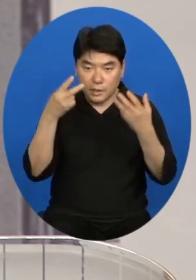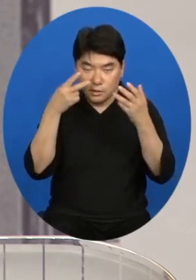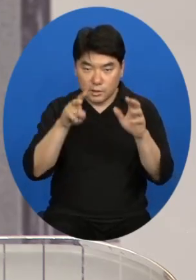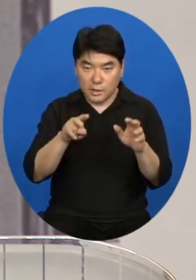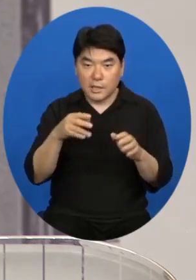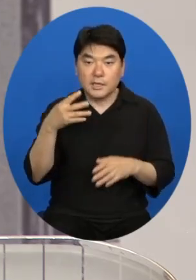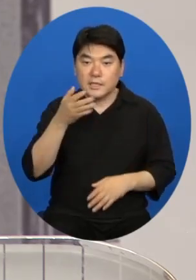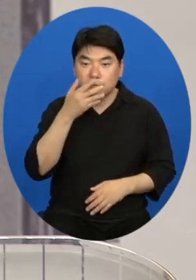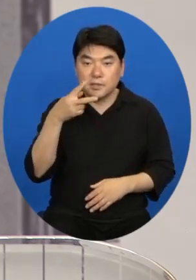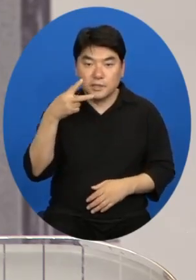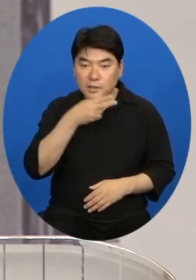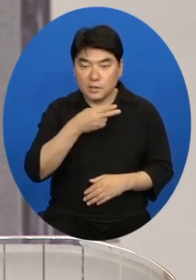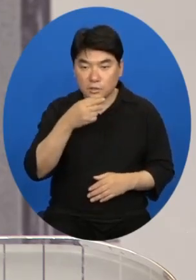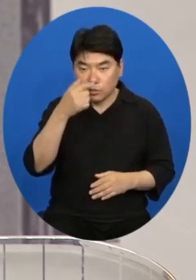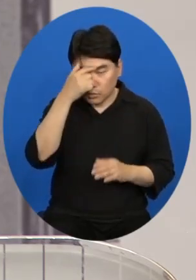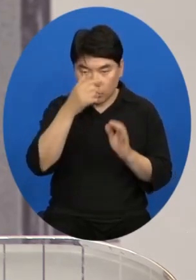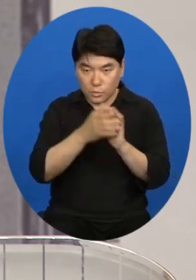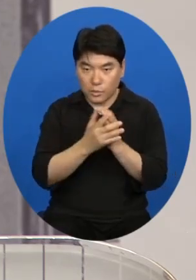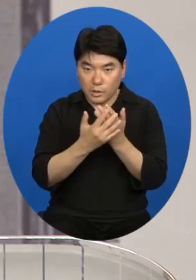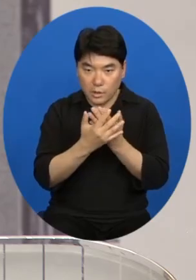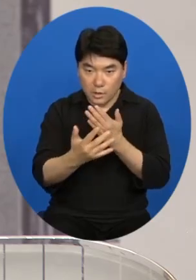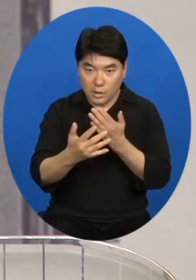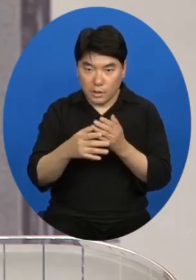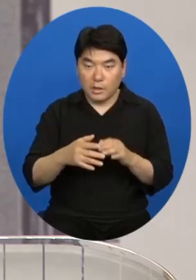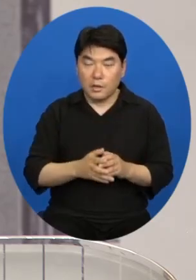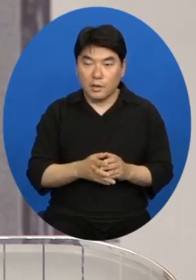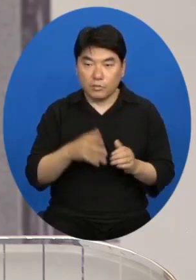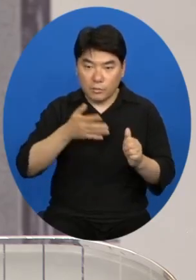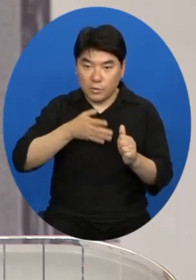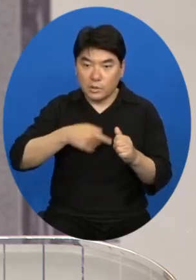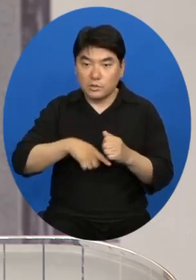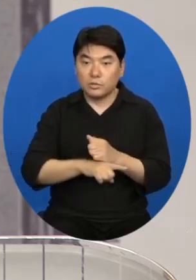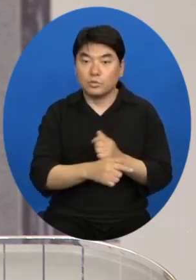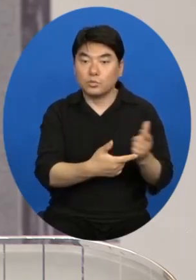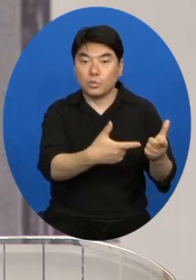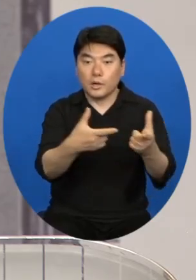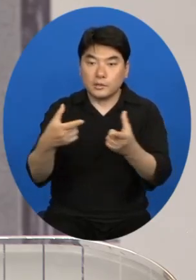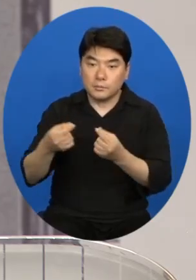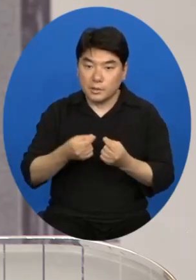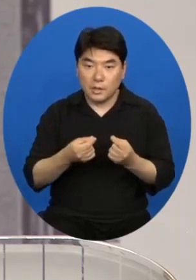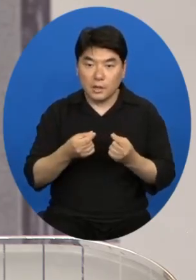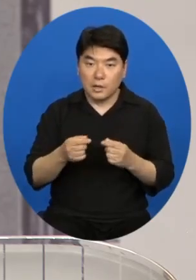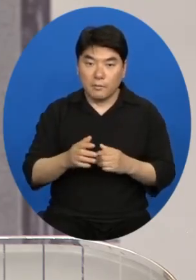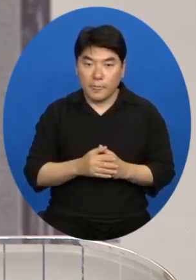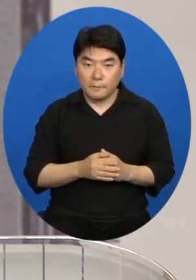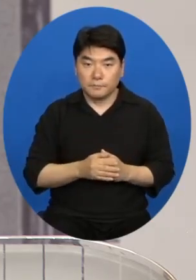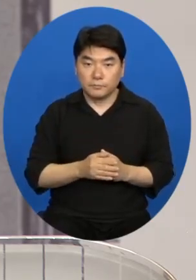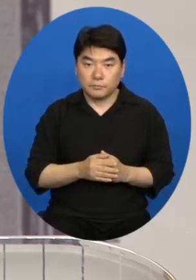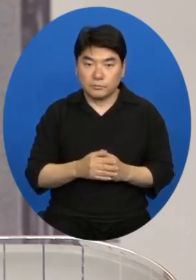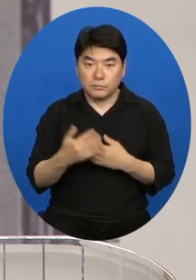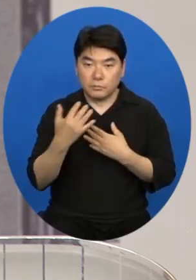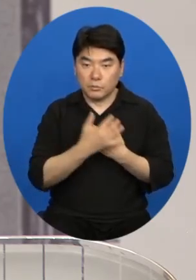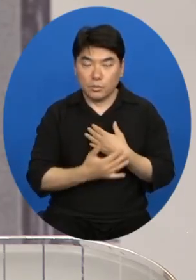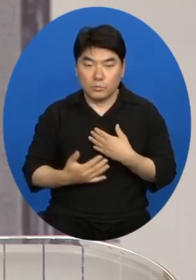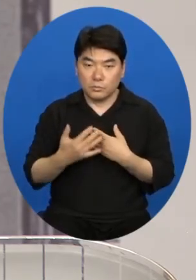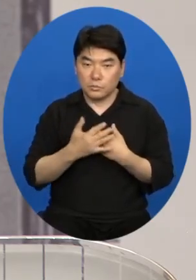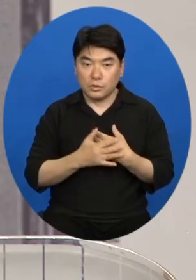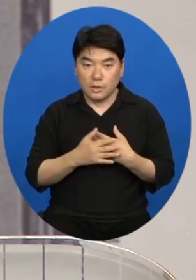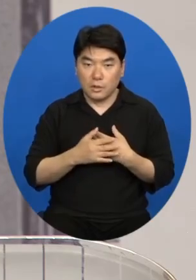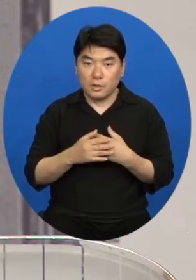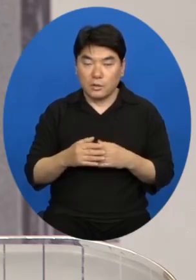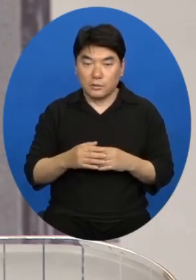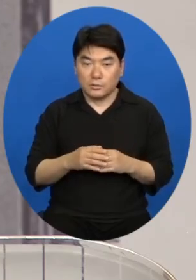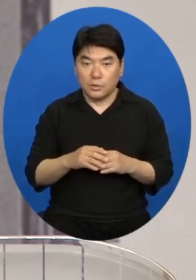기도를 하자라고 지금 권면을 드리는가? 바로 똑같은 이에요. 우리가 몸은 와 있고 또한 우리가 상황은 회복이 되었다고